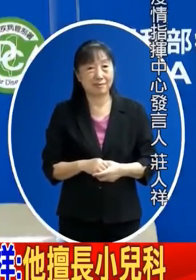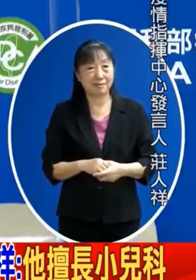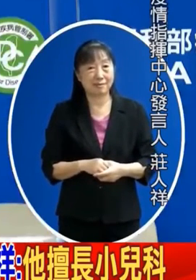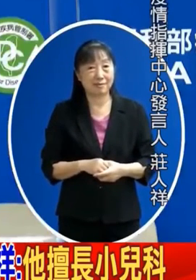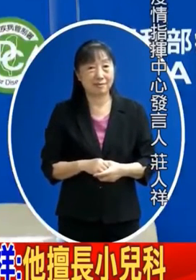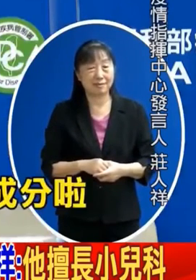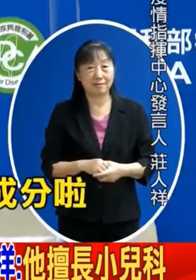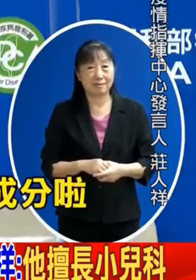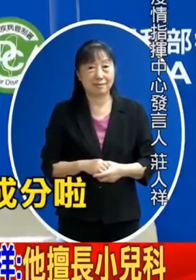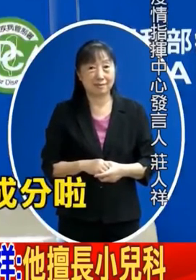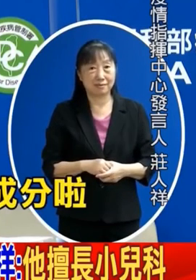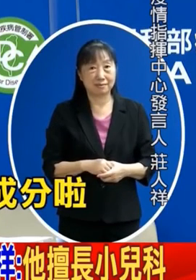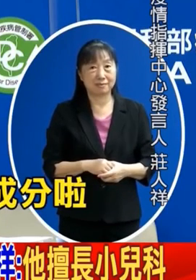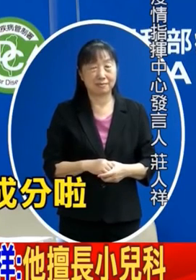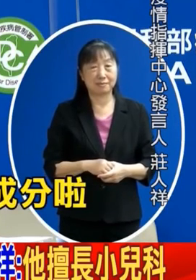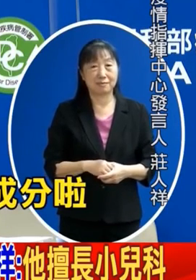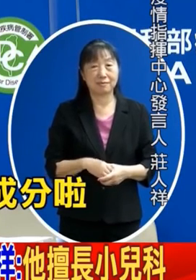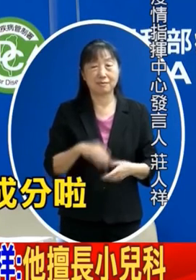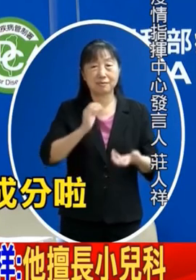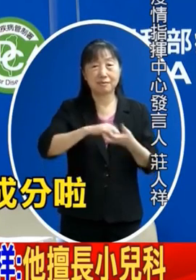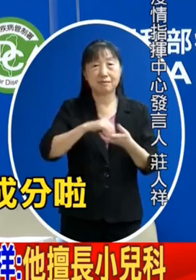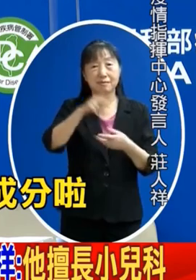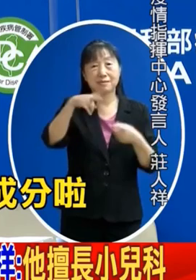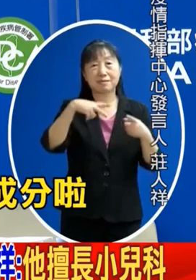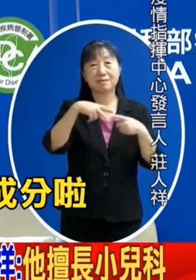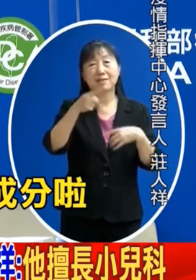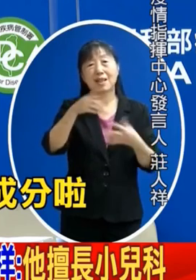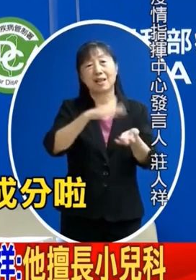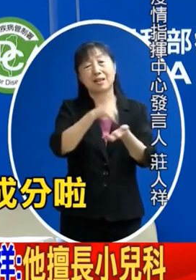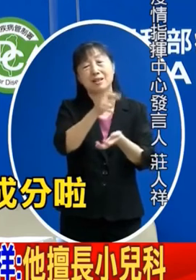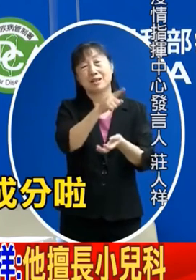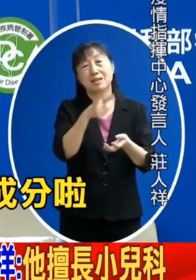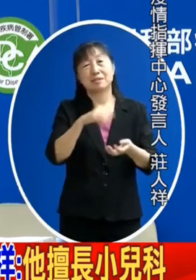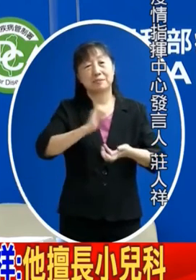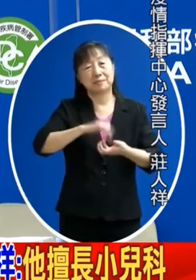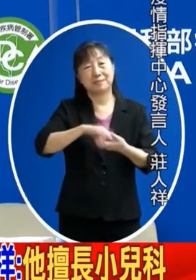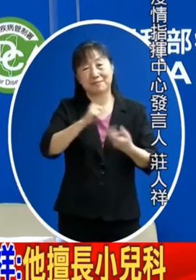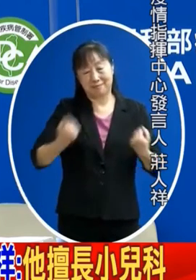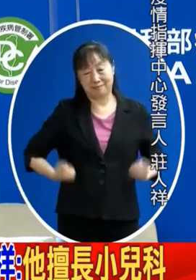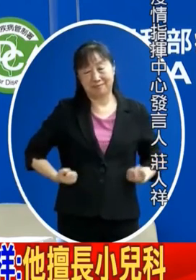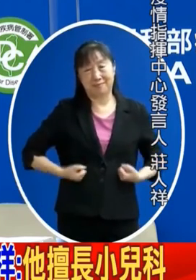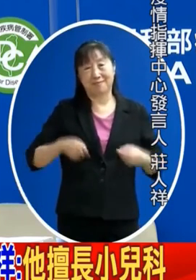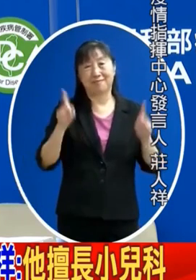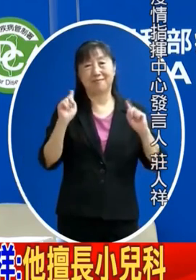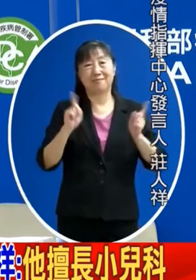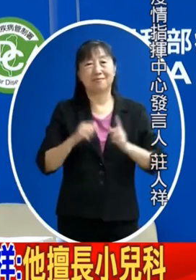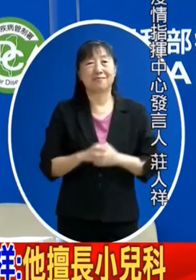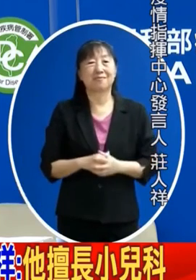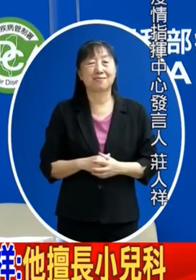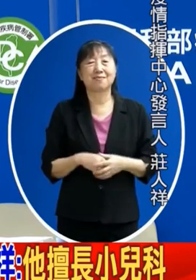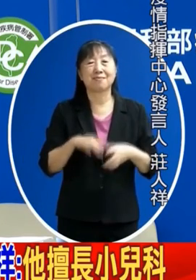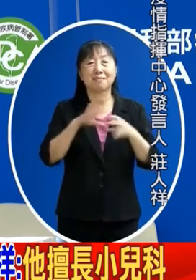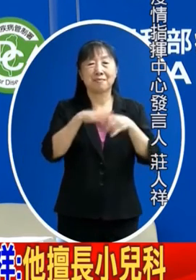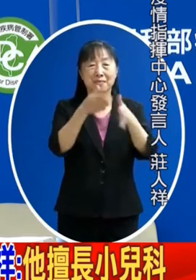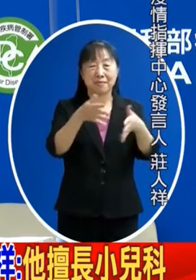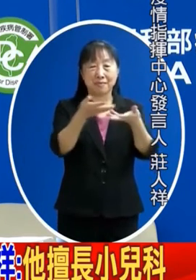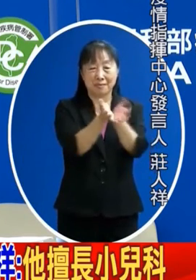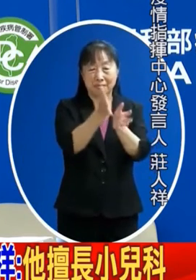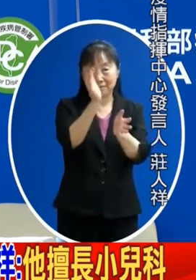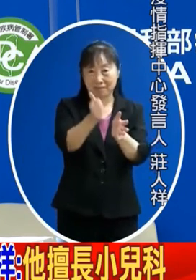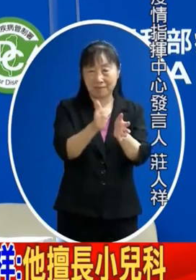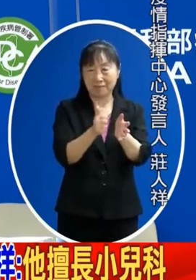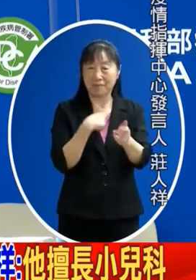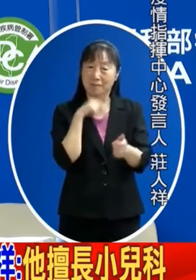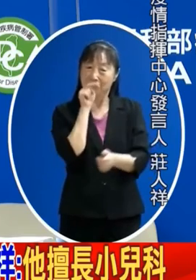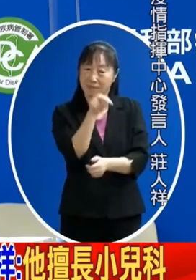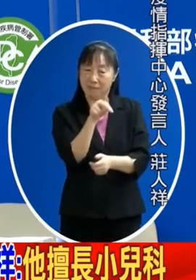说，可能李医师有一点开玩笑的成分啦。那他部长的身体，其实我